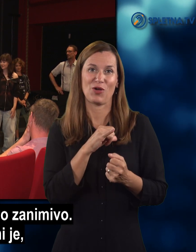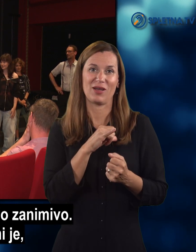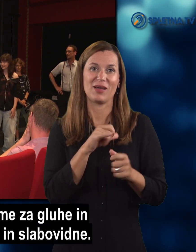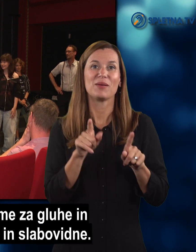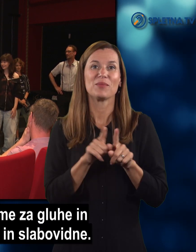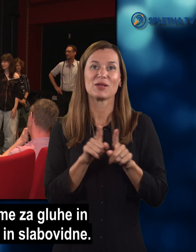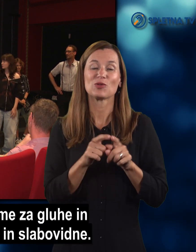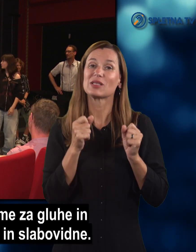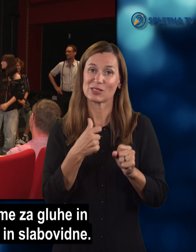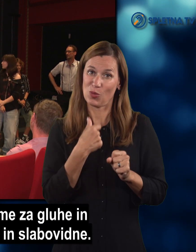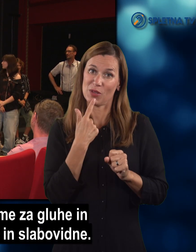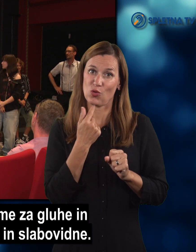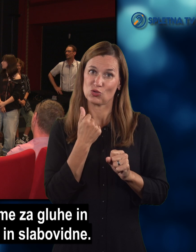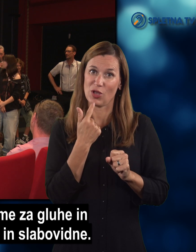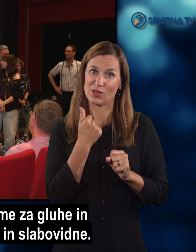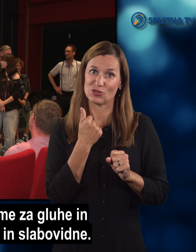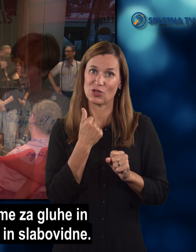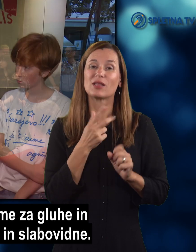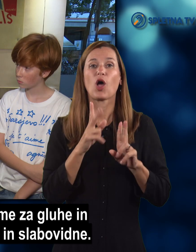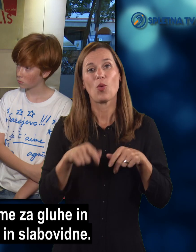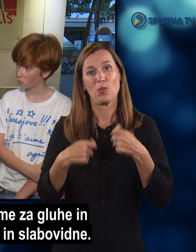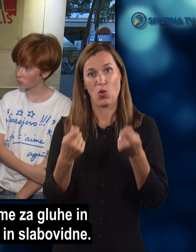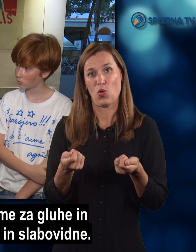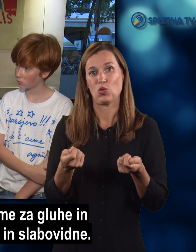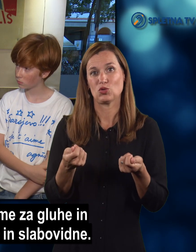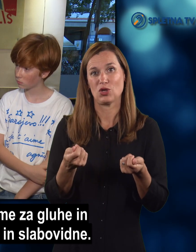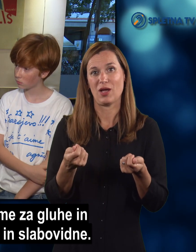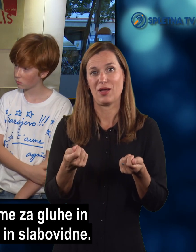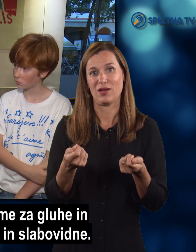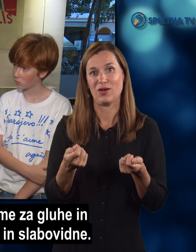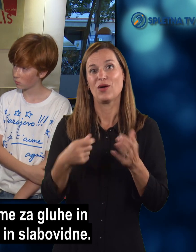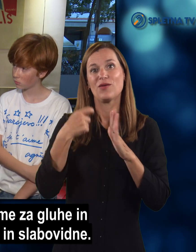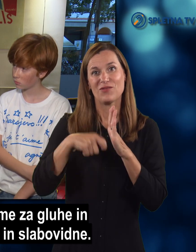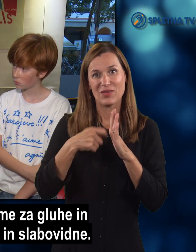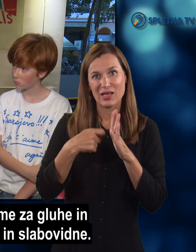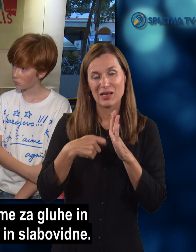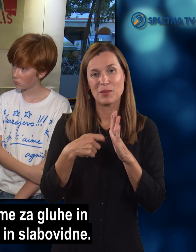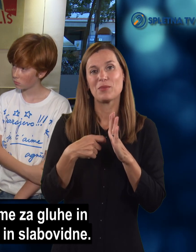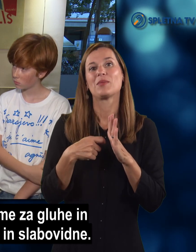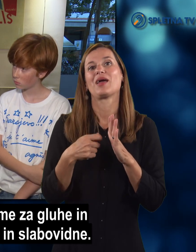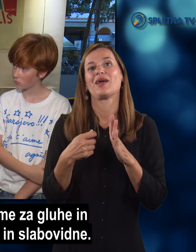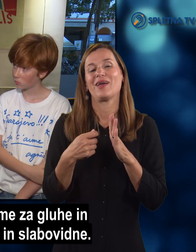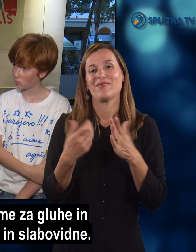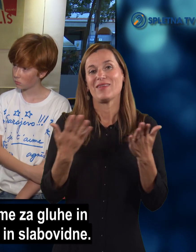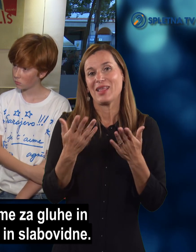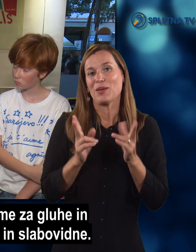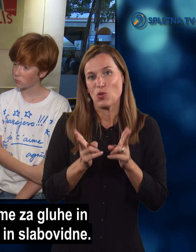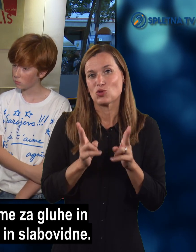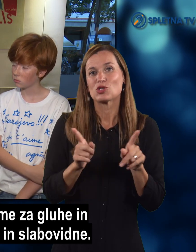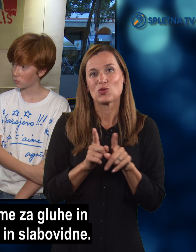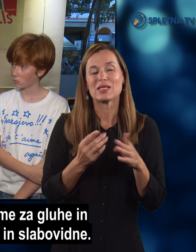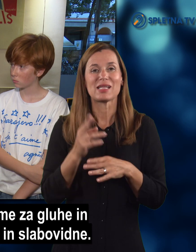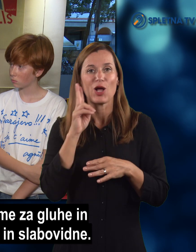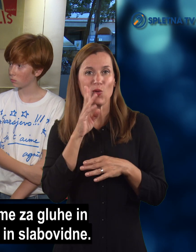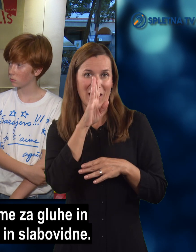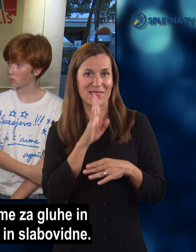mi je všeč, da pač omogočajo filme v neki varianti tudi za gluhe in naglušne, pa